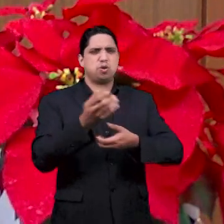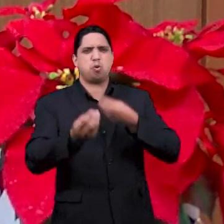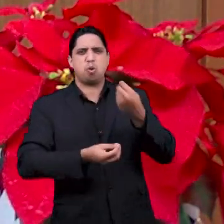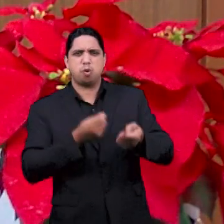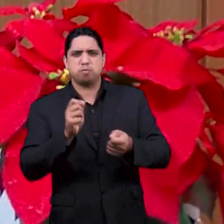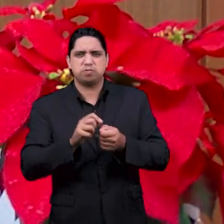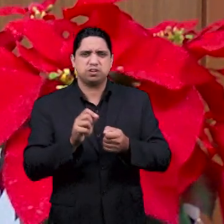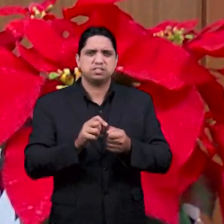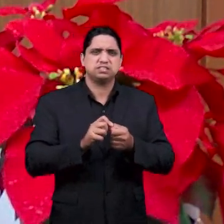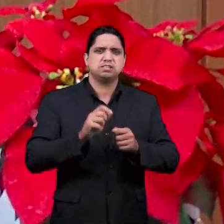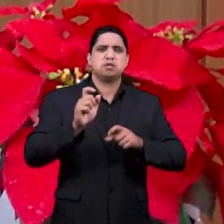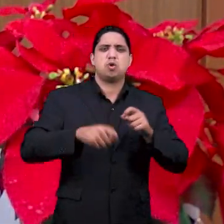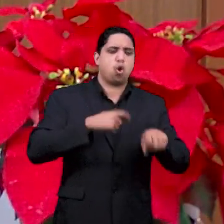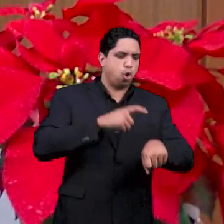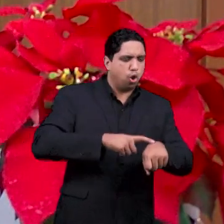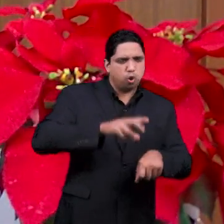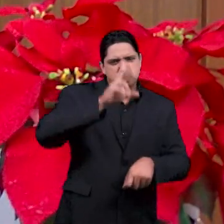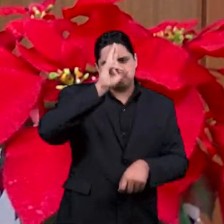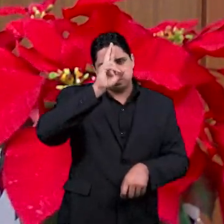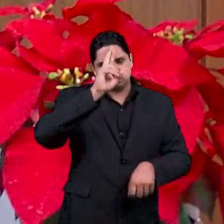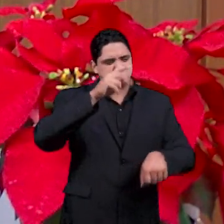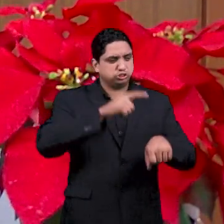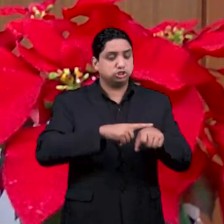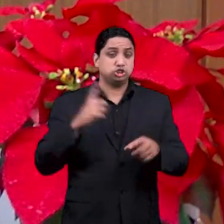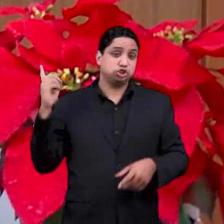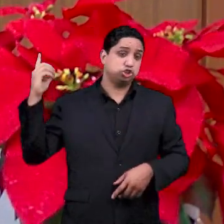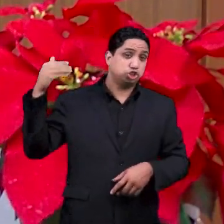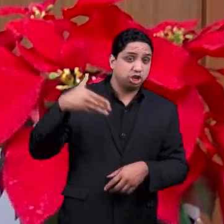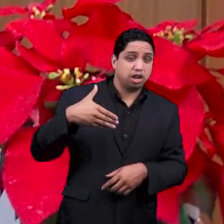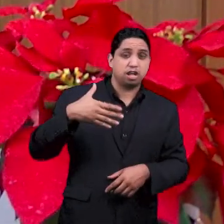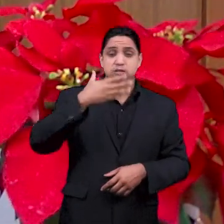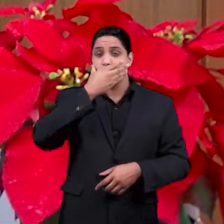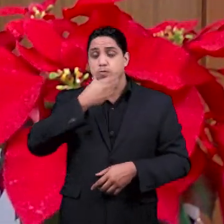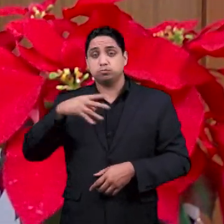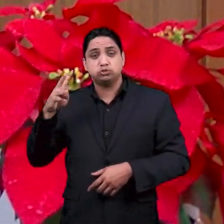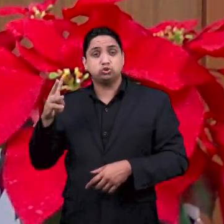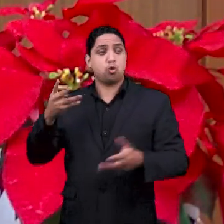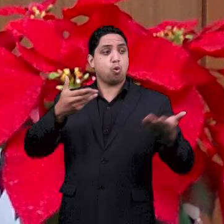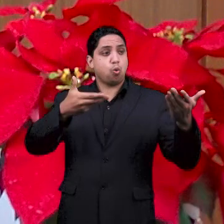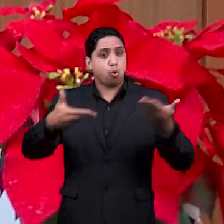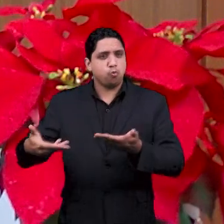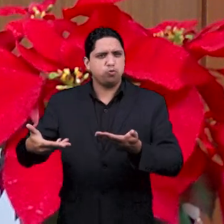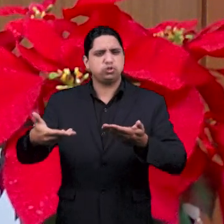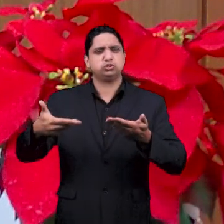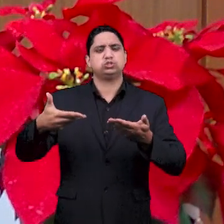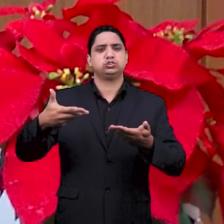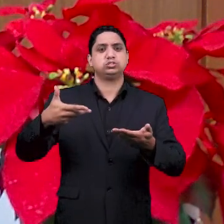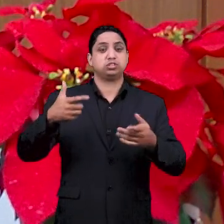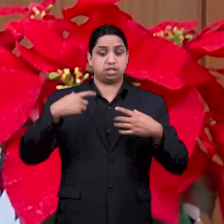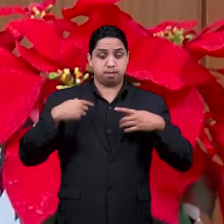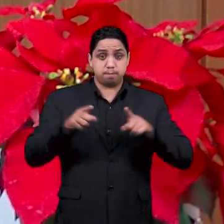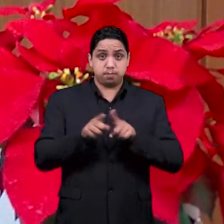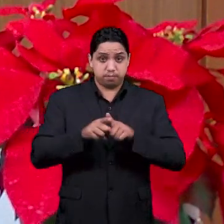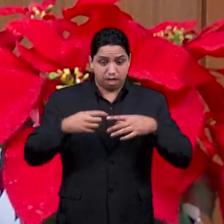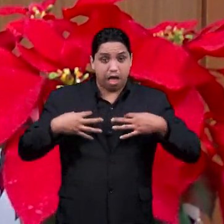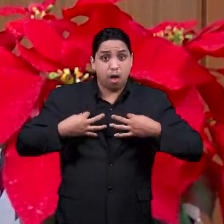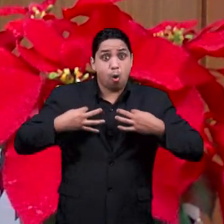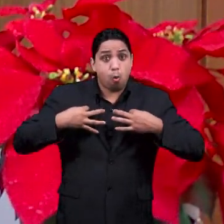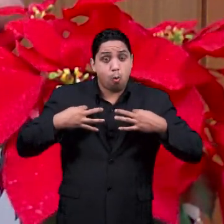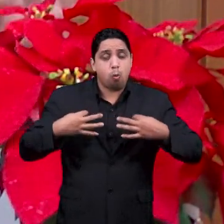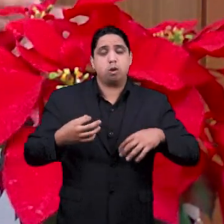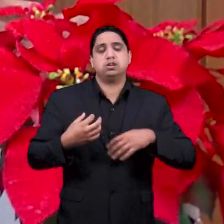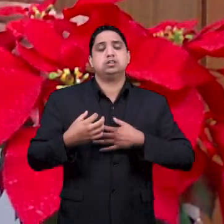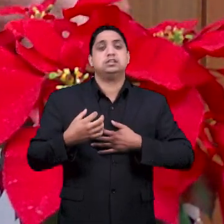происходили бракосочетания, почему жених приходил, приглашение, которое он расстилал, и